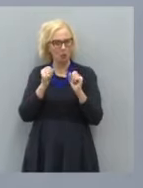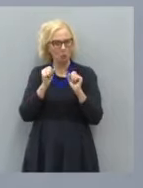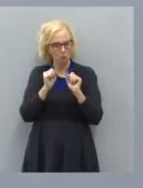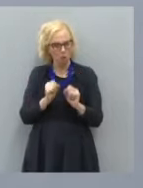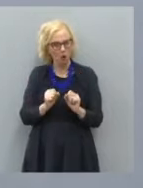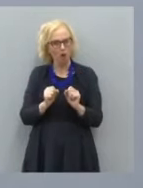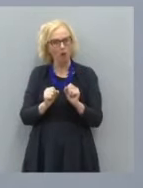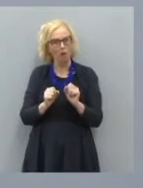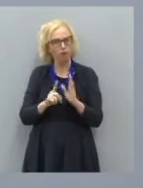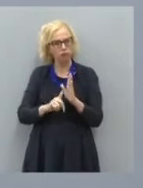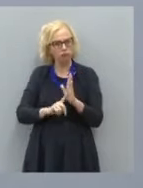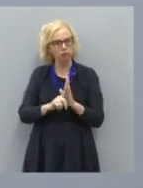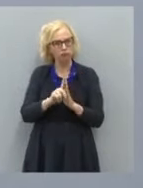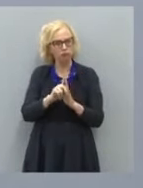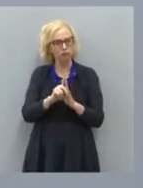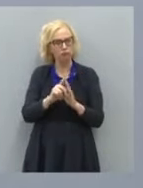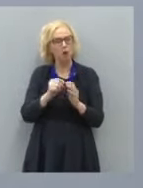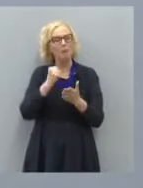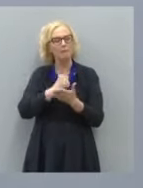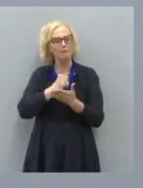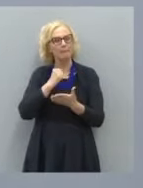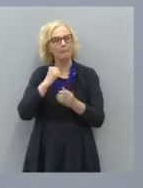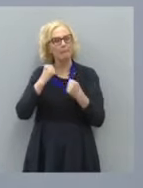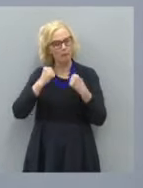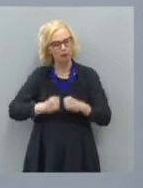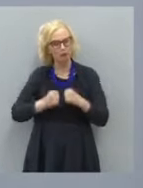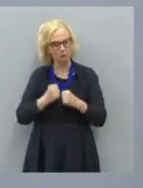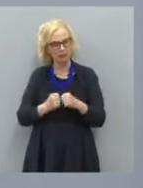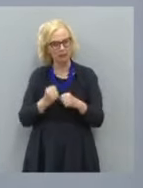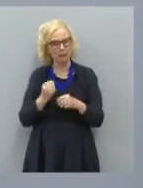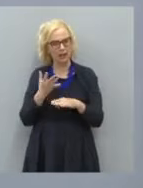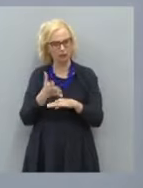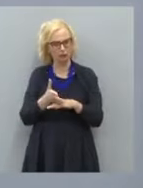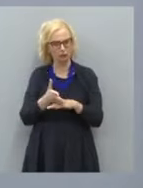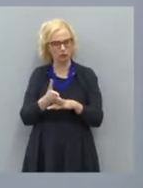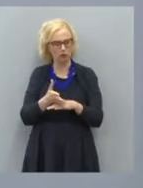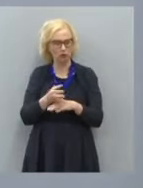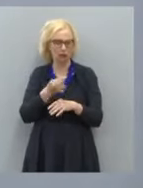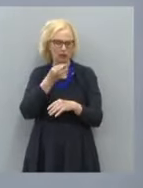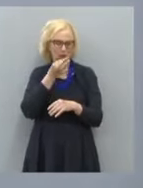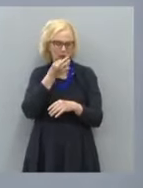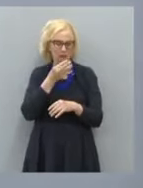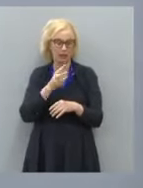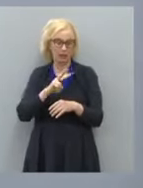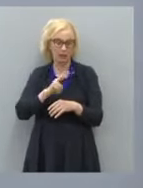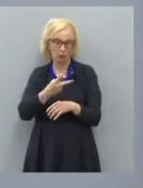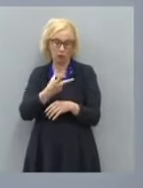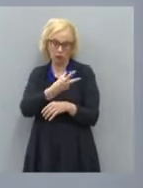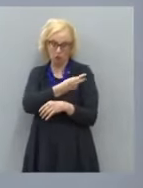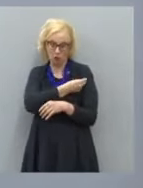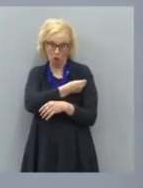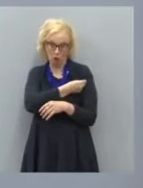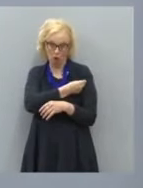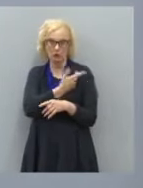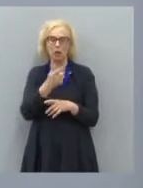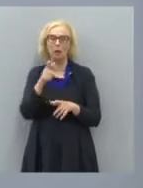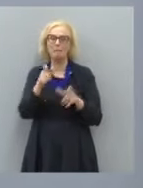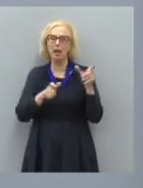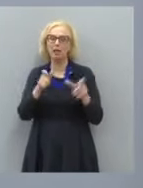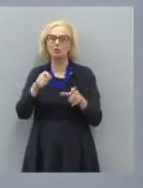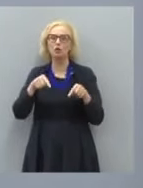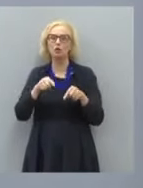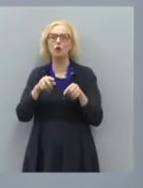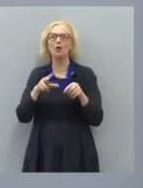a introdurre questa possibilità e quindi di dare la possibilità di fare la seconda dose a chi è in vacanza